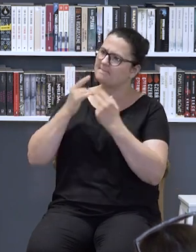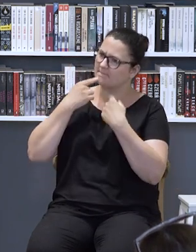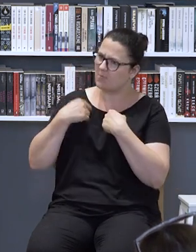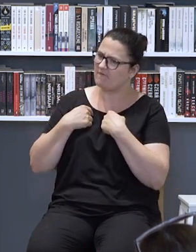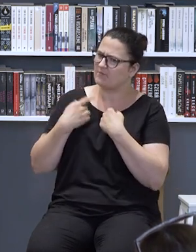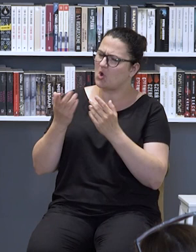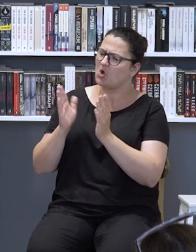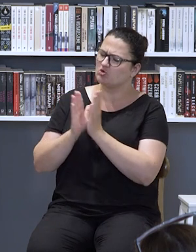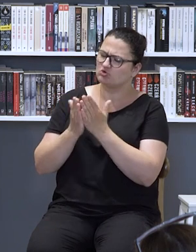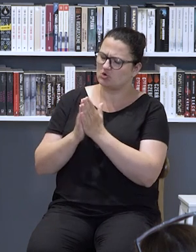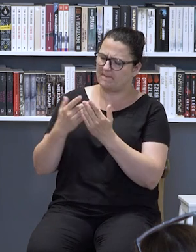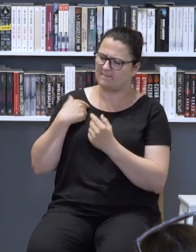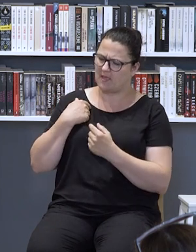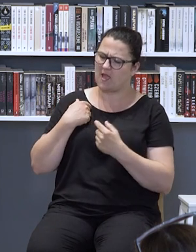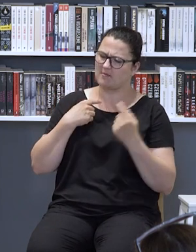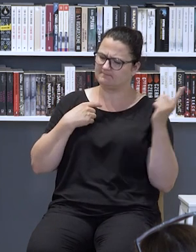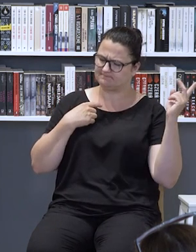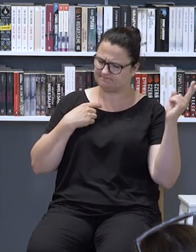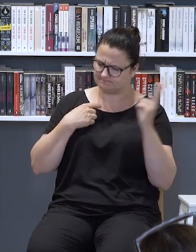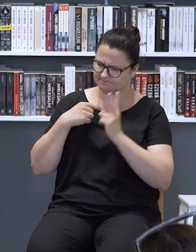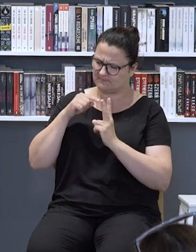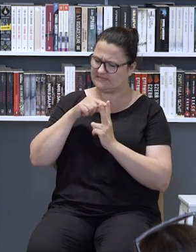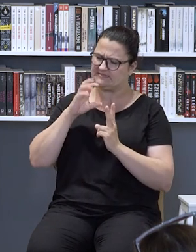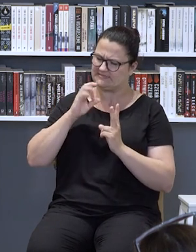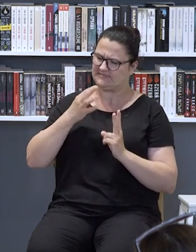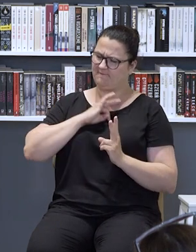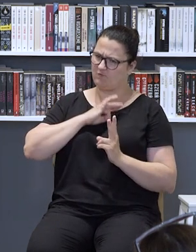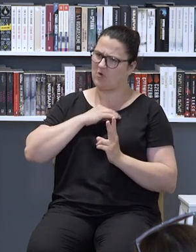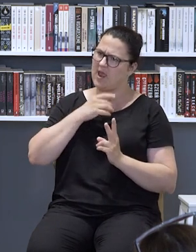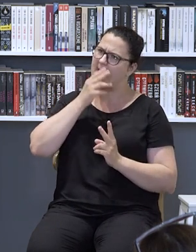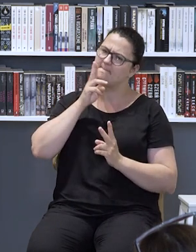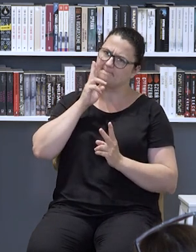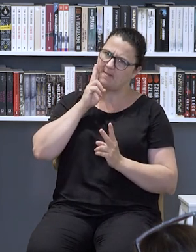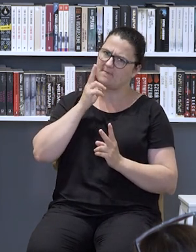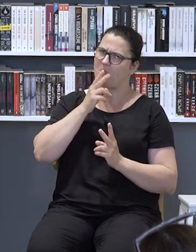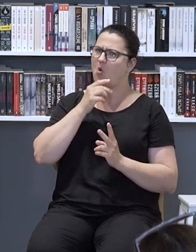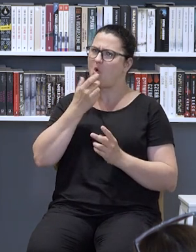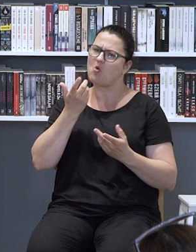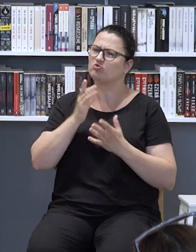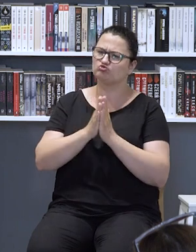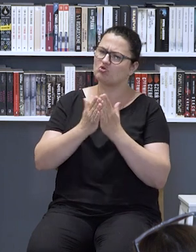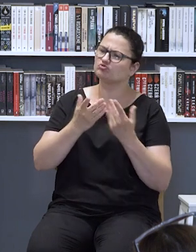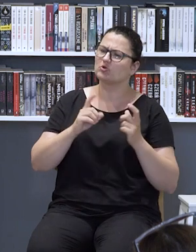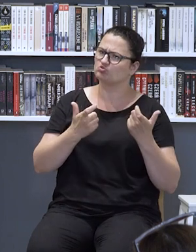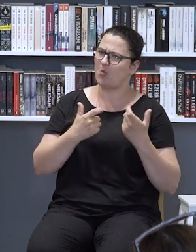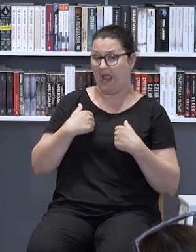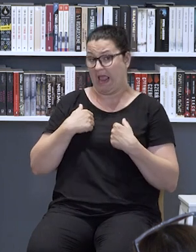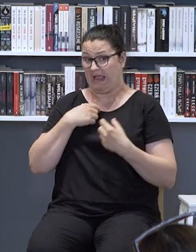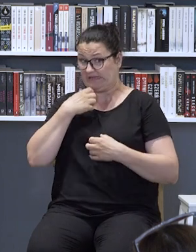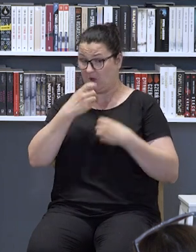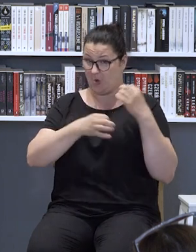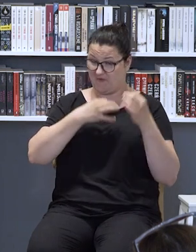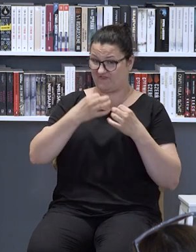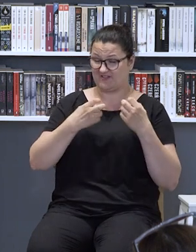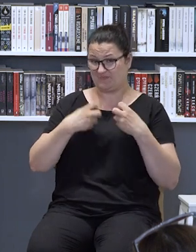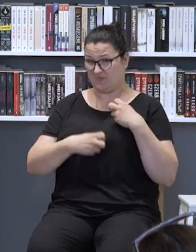książce, ponieważ szłam tutaj z moim synem i mój syn pytał, mamo, a o czym jest ta książka? I miałam problem, żeby mu to opowiedzieć, nie tylko ze względu